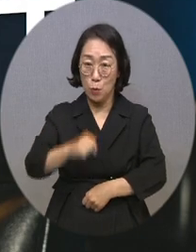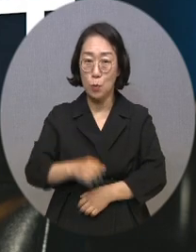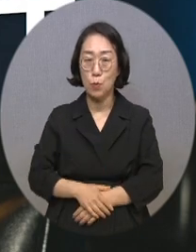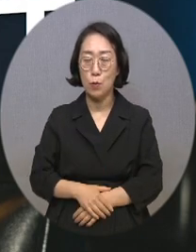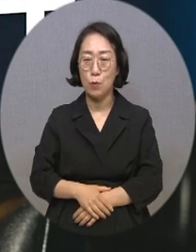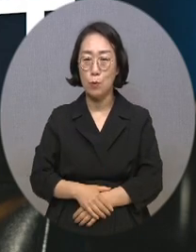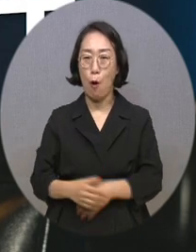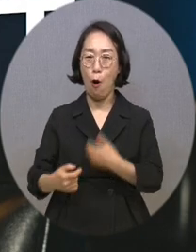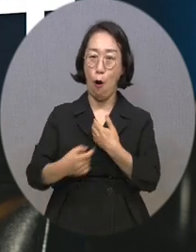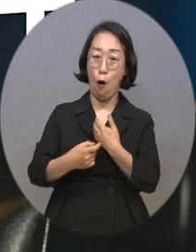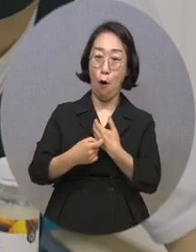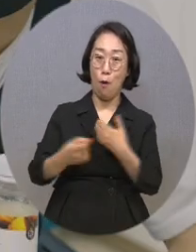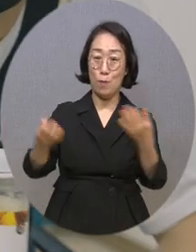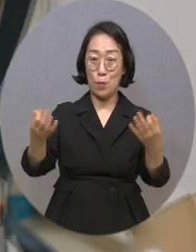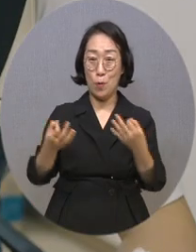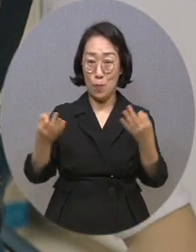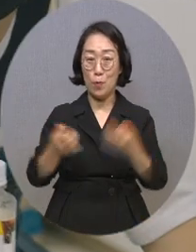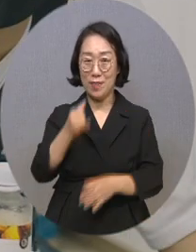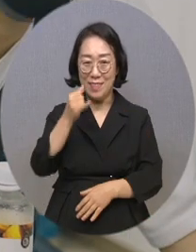허세.